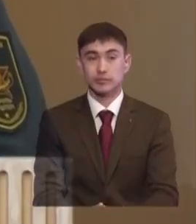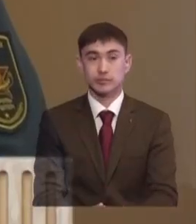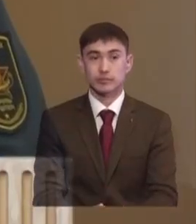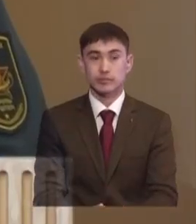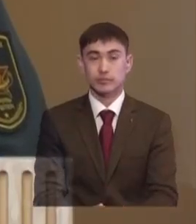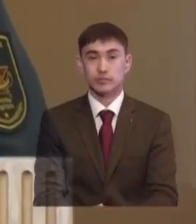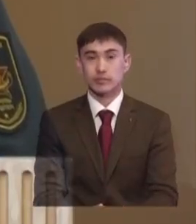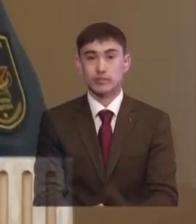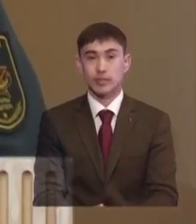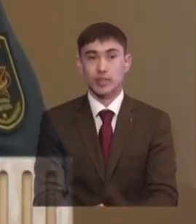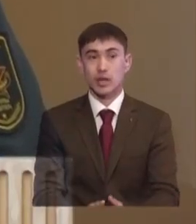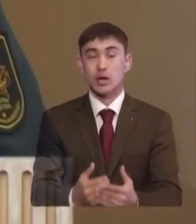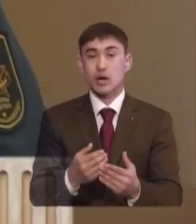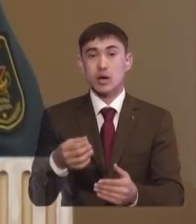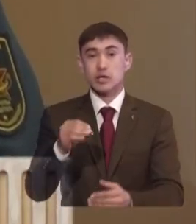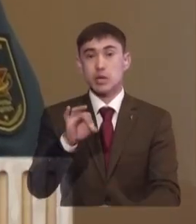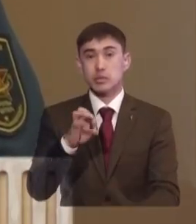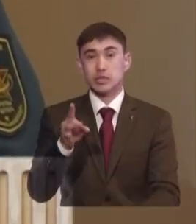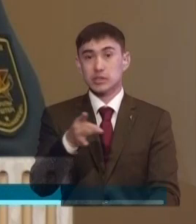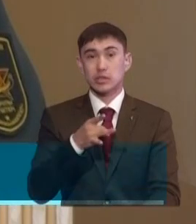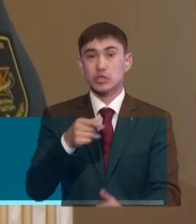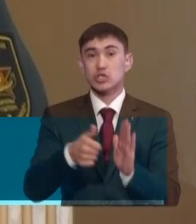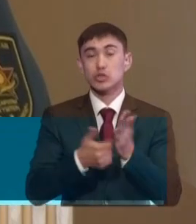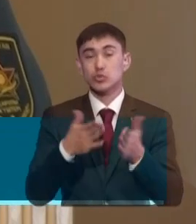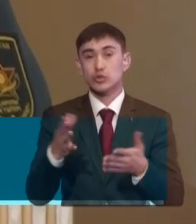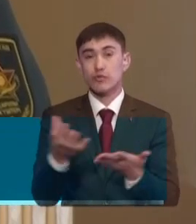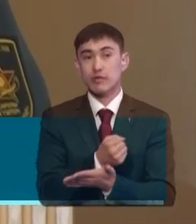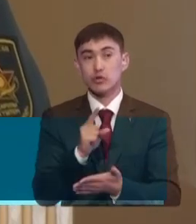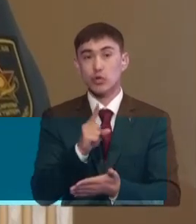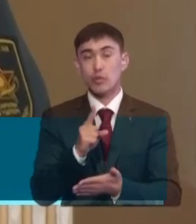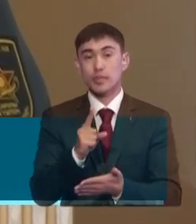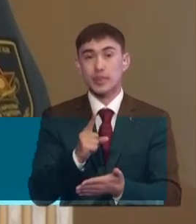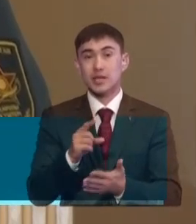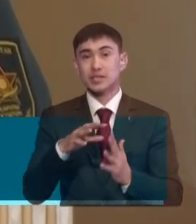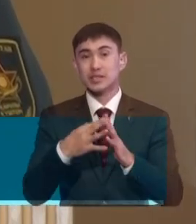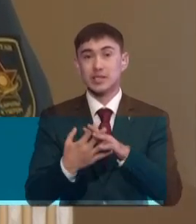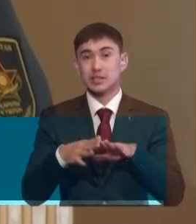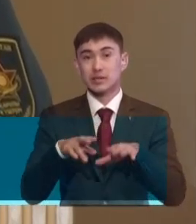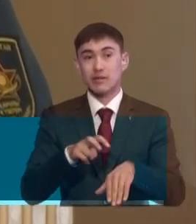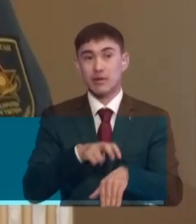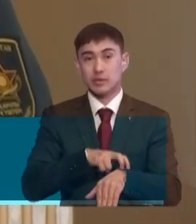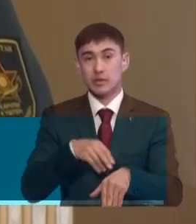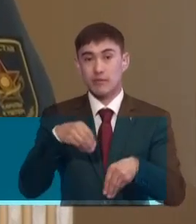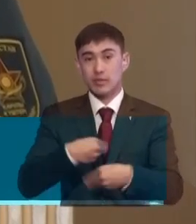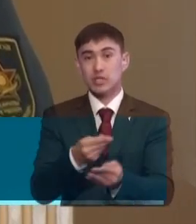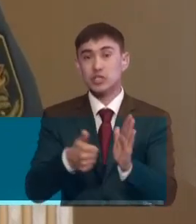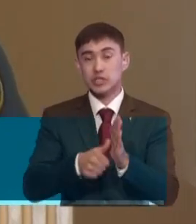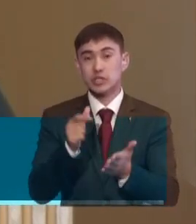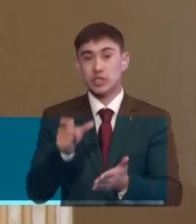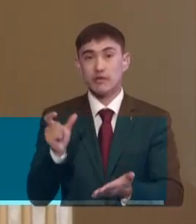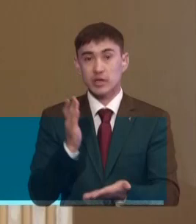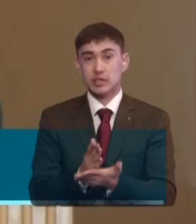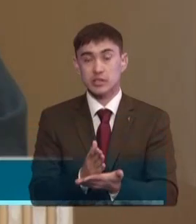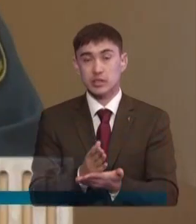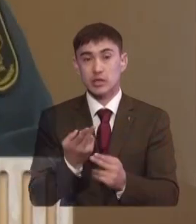делам обороны. Ембекович, Казахский район, 6 случаев выявлено. То есть вот представитель медицинской комиссии выдал, вот у вас 6 случаев. То есть